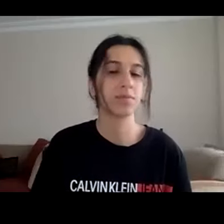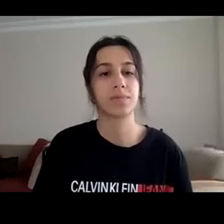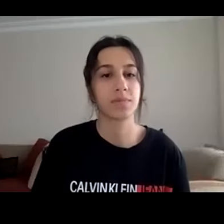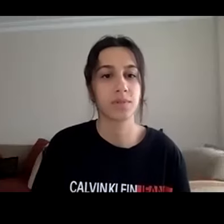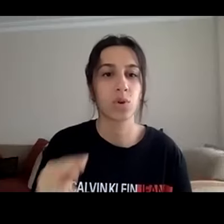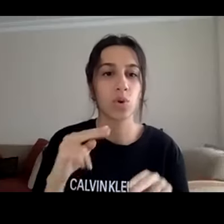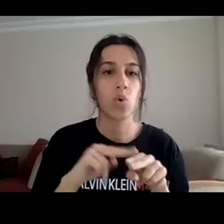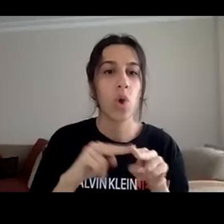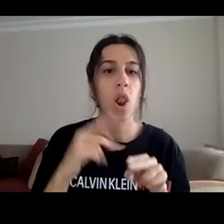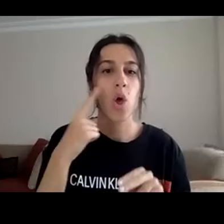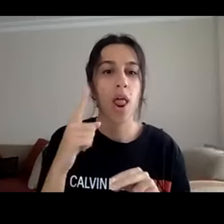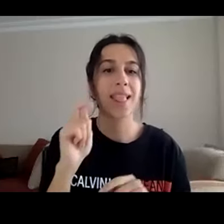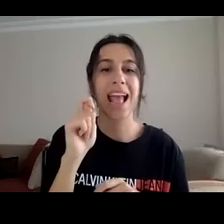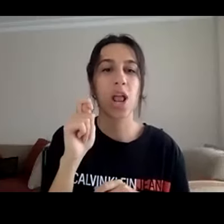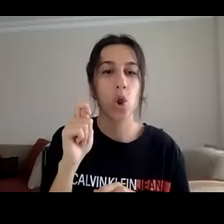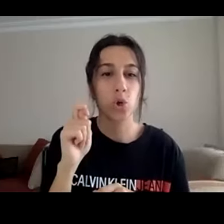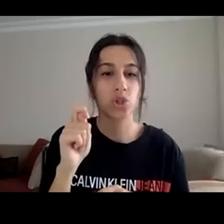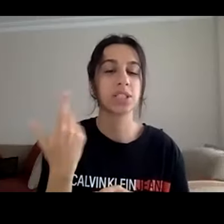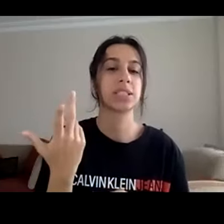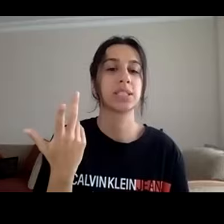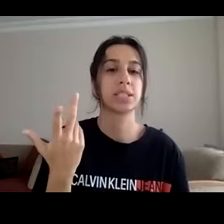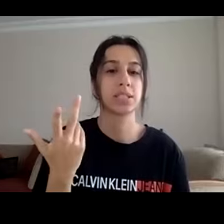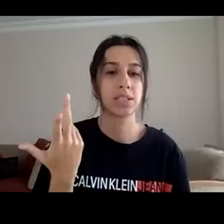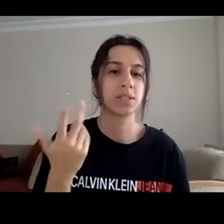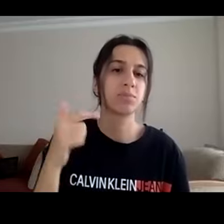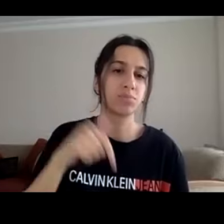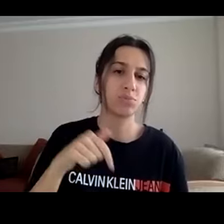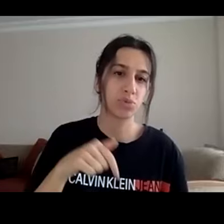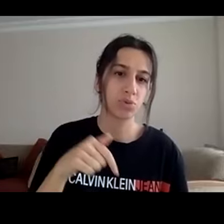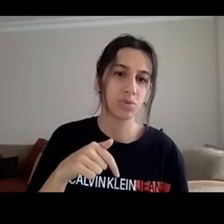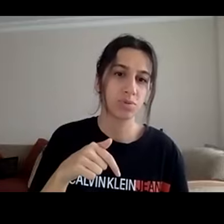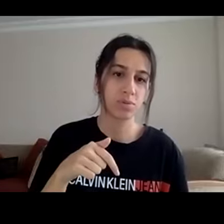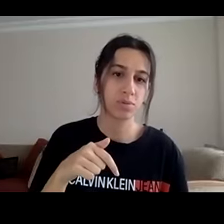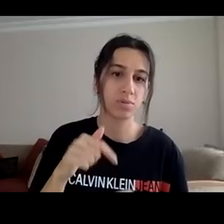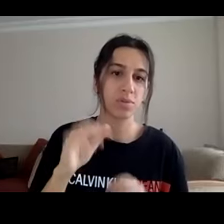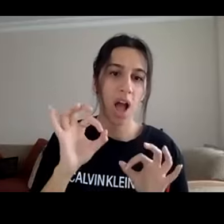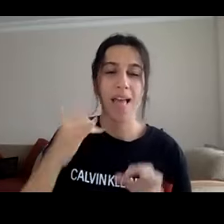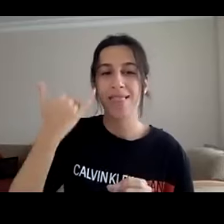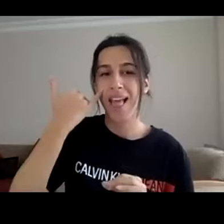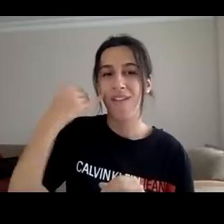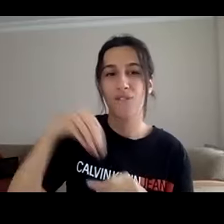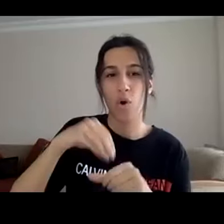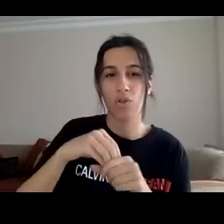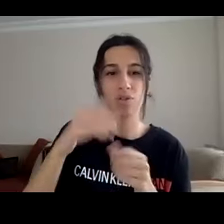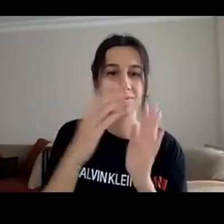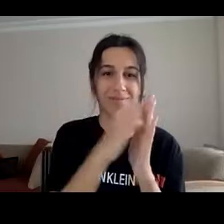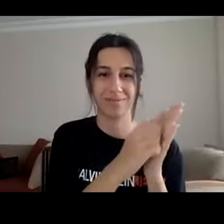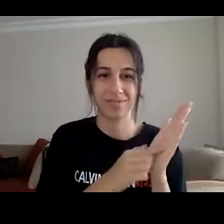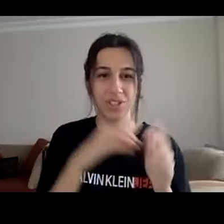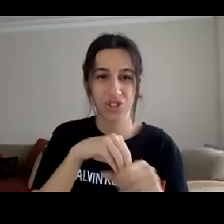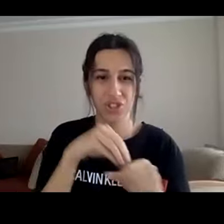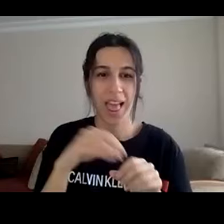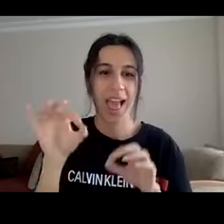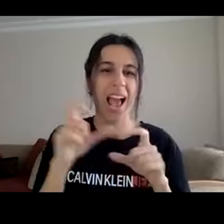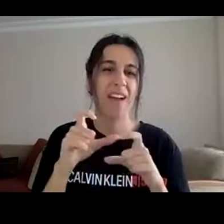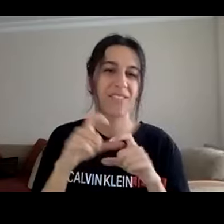Kullanıcıların teknolojilerle, arayüzlerle, ki bugün artık ağırlıklı olarak halen cebimizdeki telefon üzerindeki ekranı bir grafik kullanıcı arayüzü